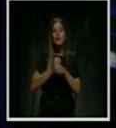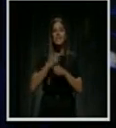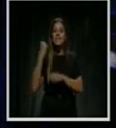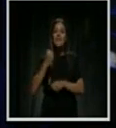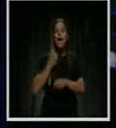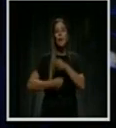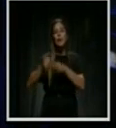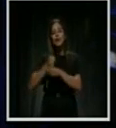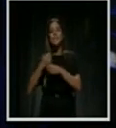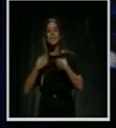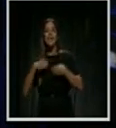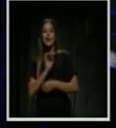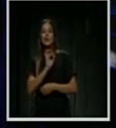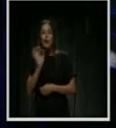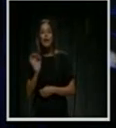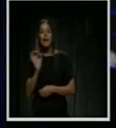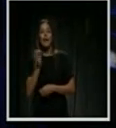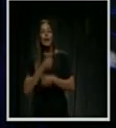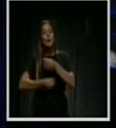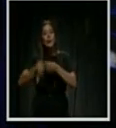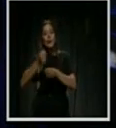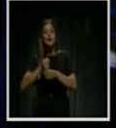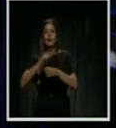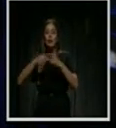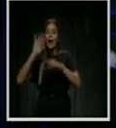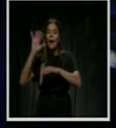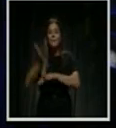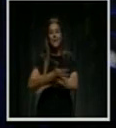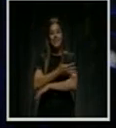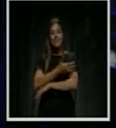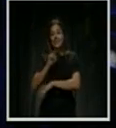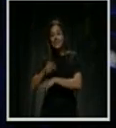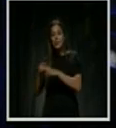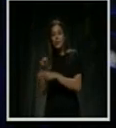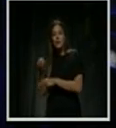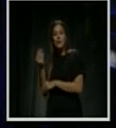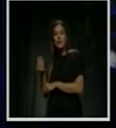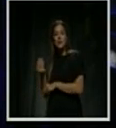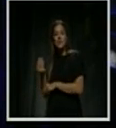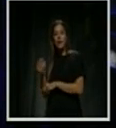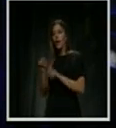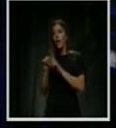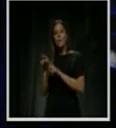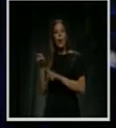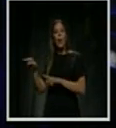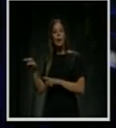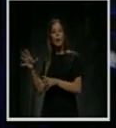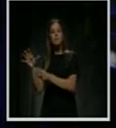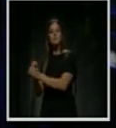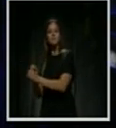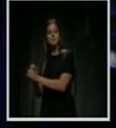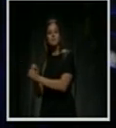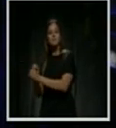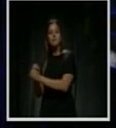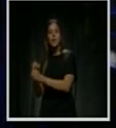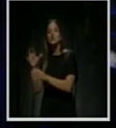ġodda, għat-tfal tagħna, proġetti ta' ambjentali. Dak il-flus, flok jiġu għandna l-Maltin u l-Awċin, jibqgħu għand